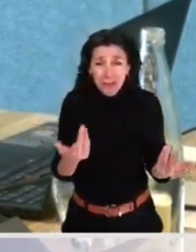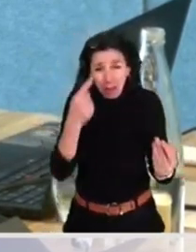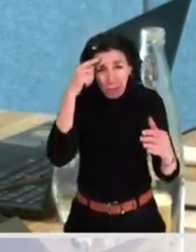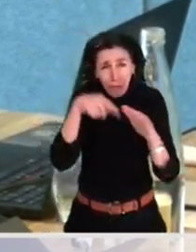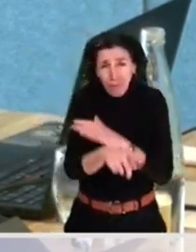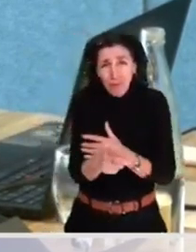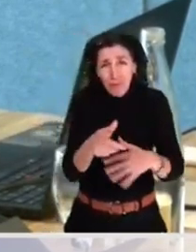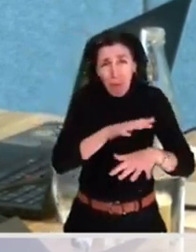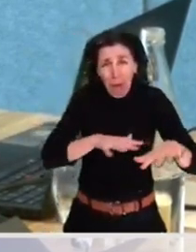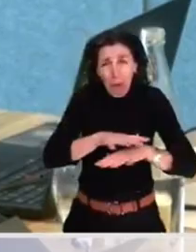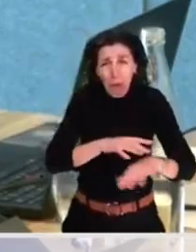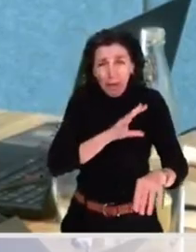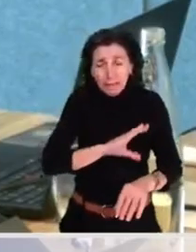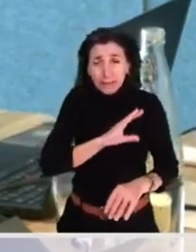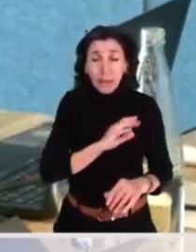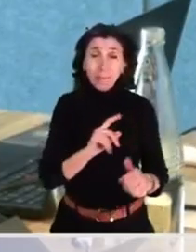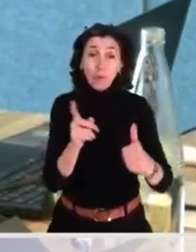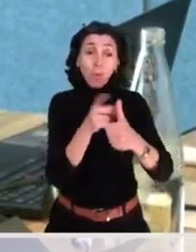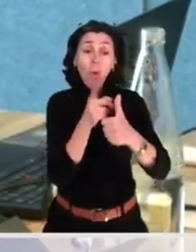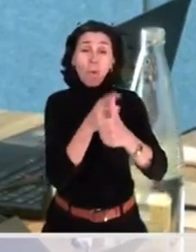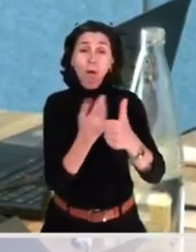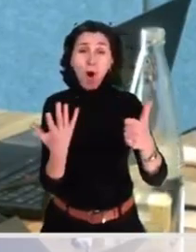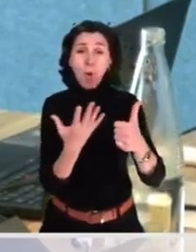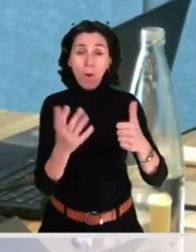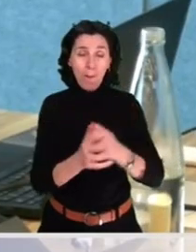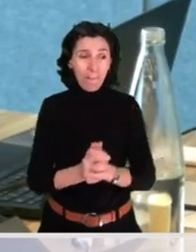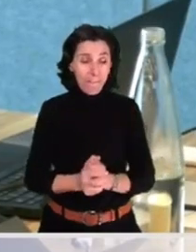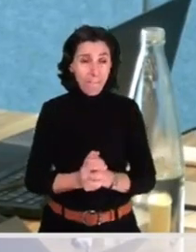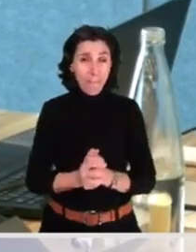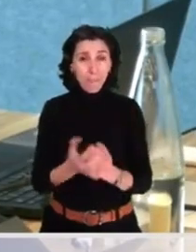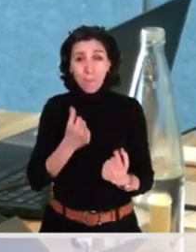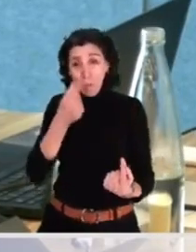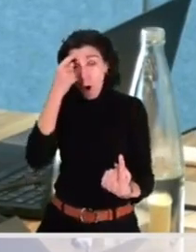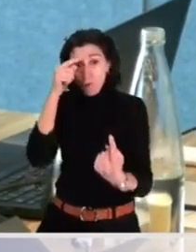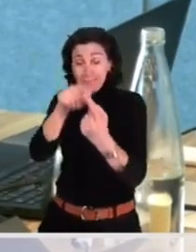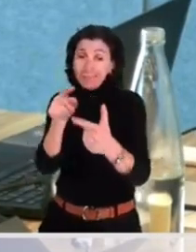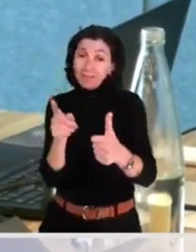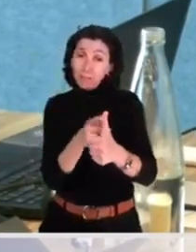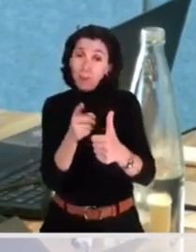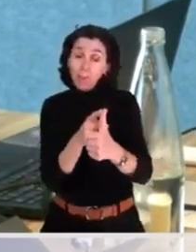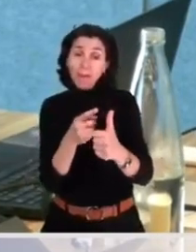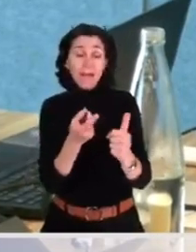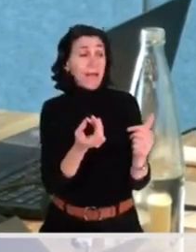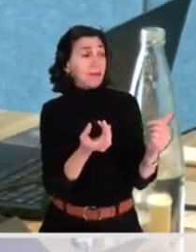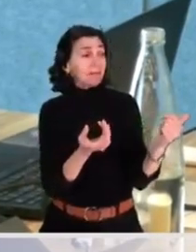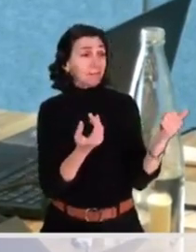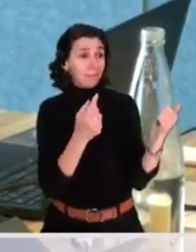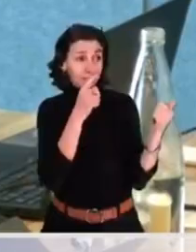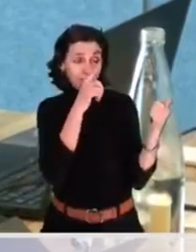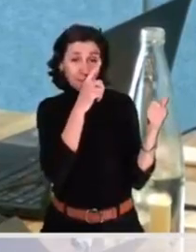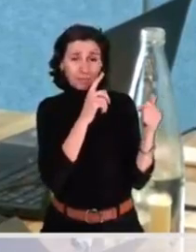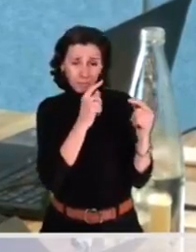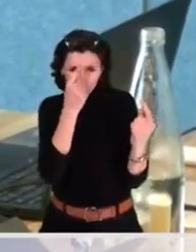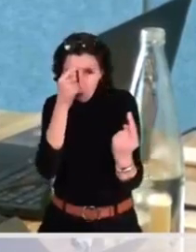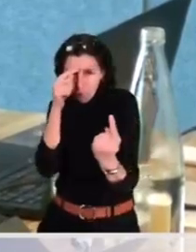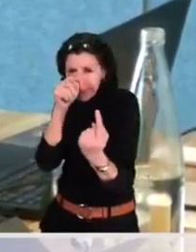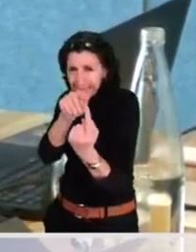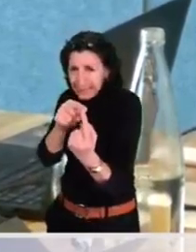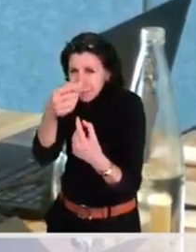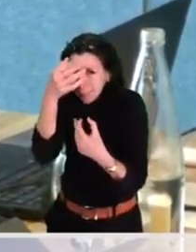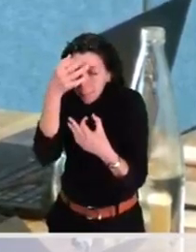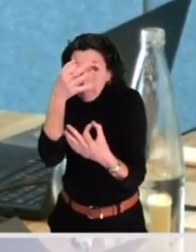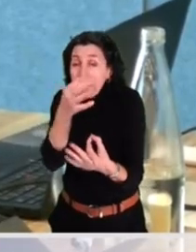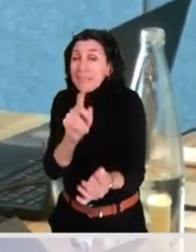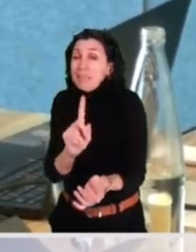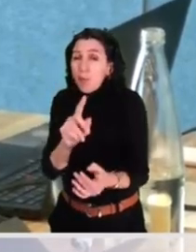puisque le premier objectif de cette délibération, quand on en trouve un, pas précis, mais enfin,